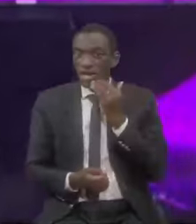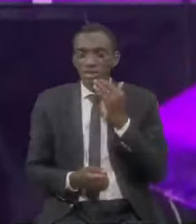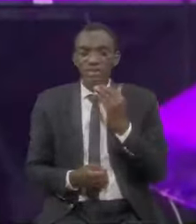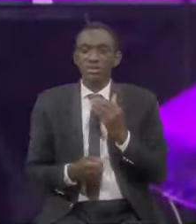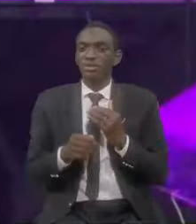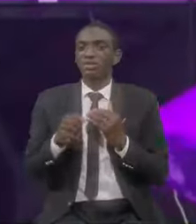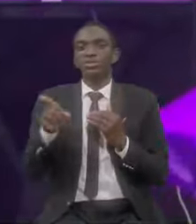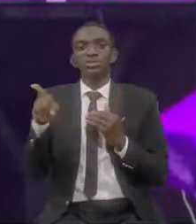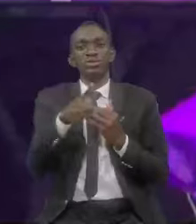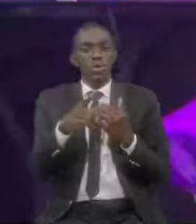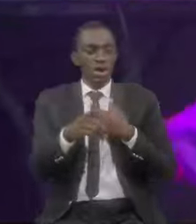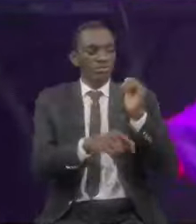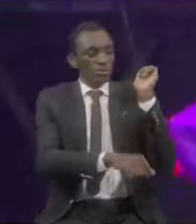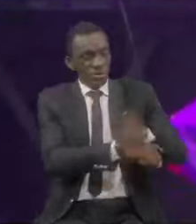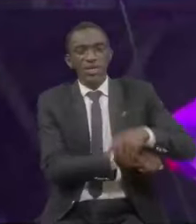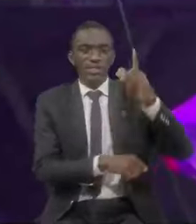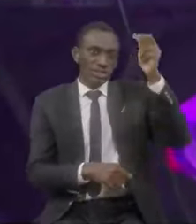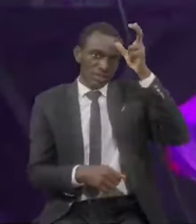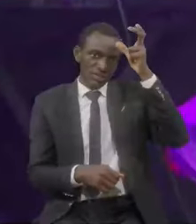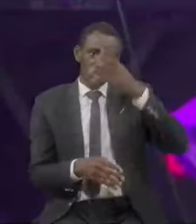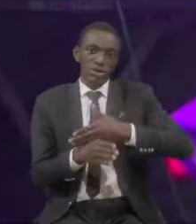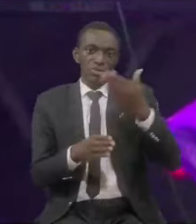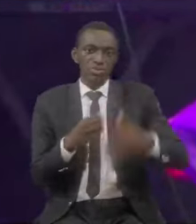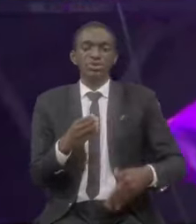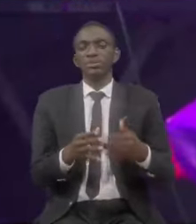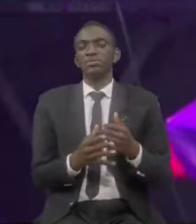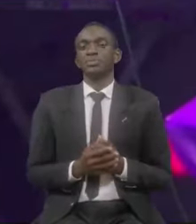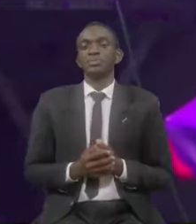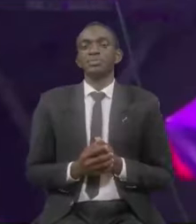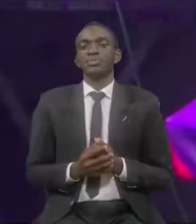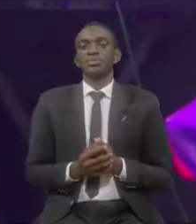vous avez la domination totale sur le diable.